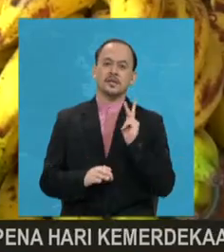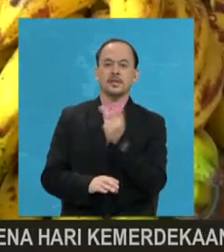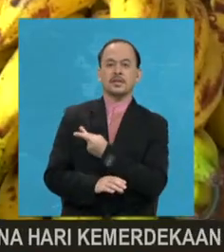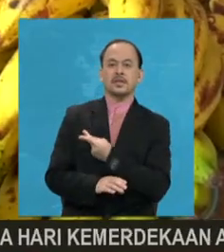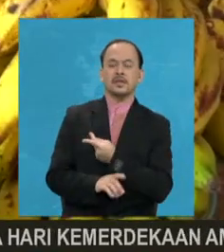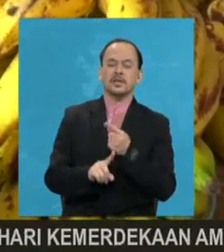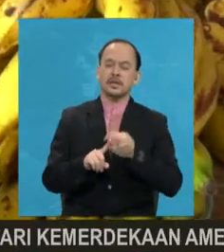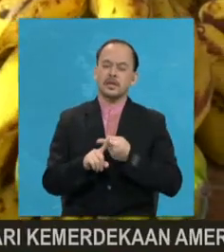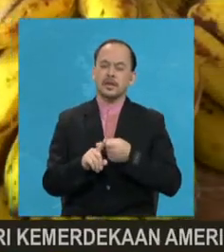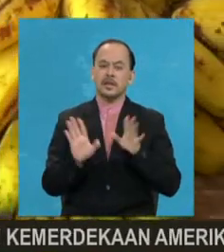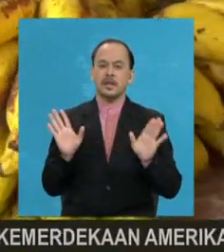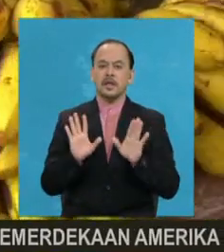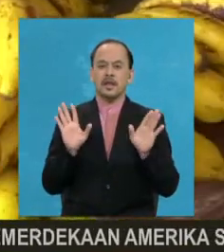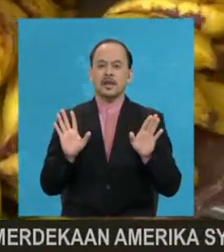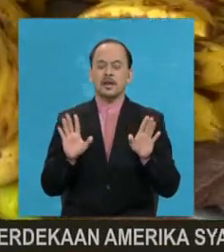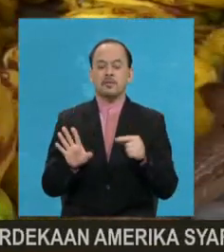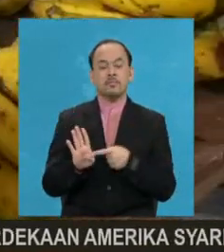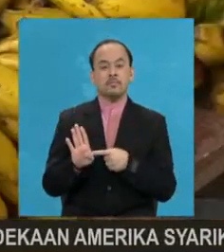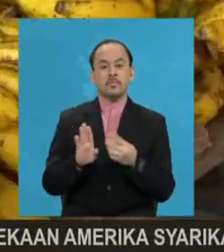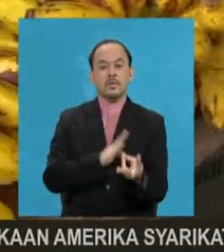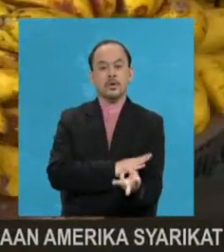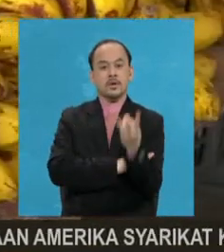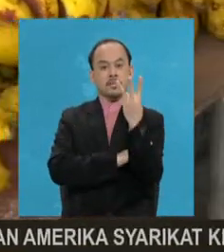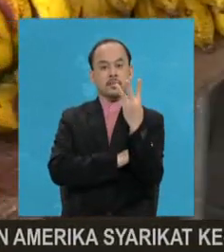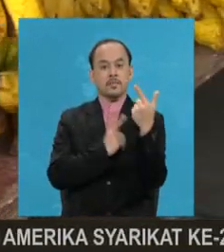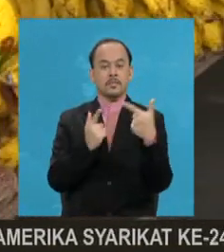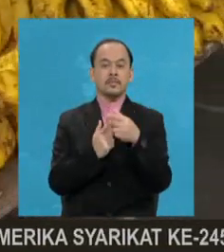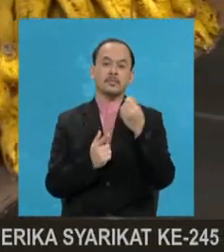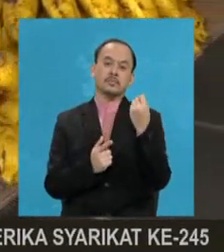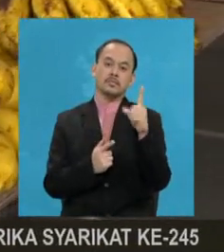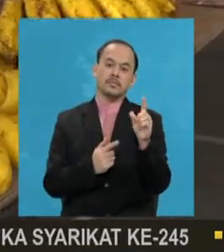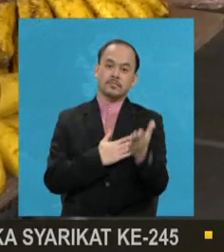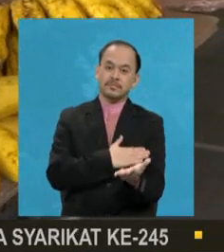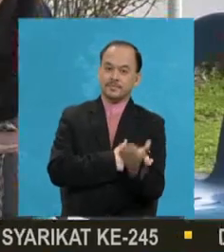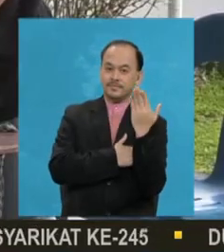setiap hari Ahad bermula pukul enam pagi hingga 11 pagi